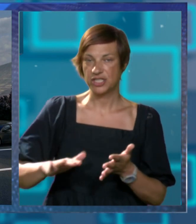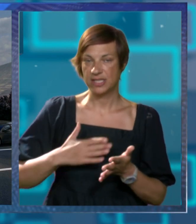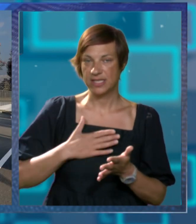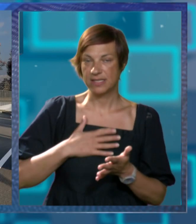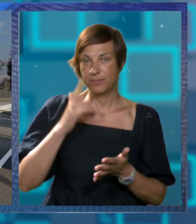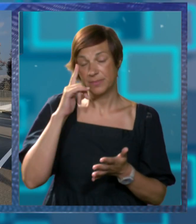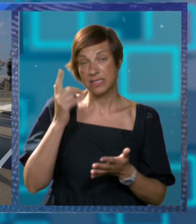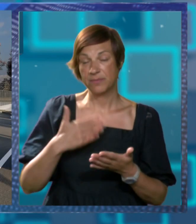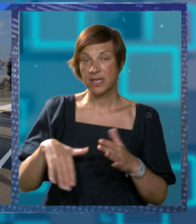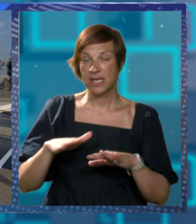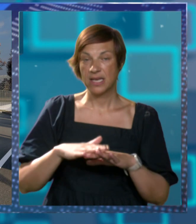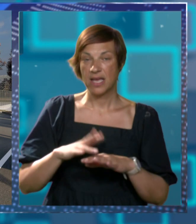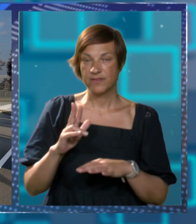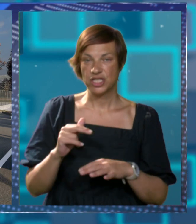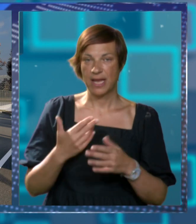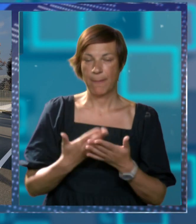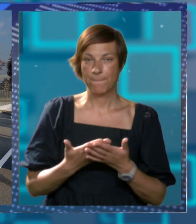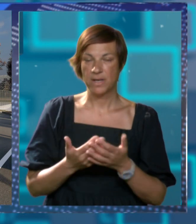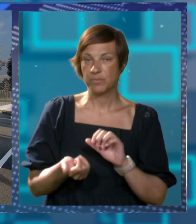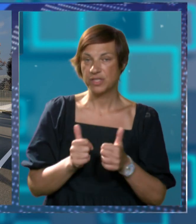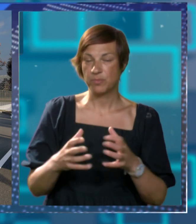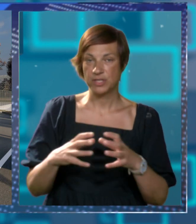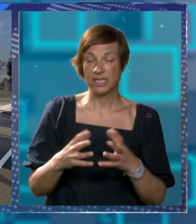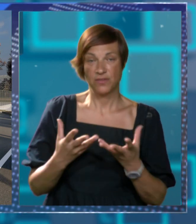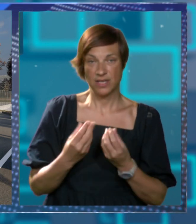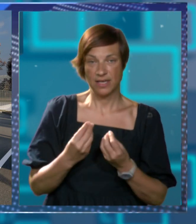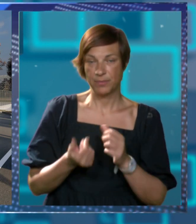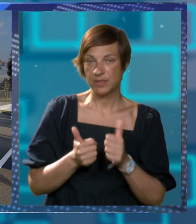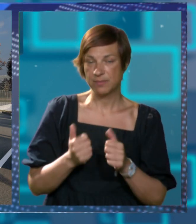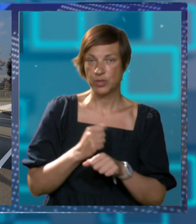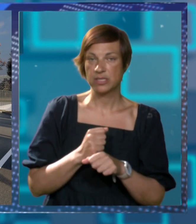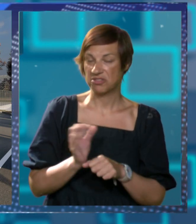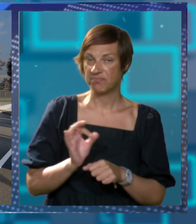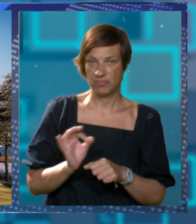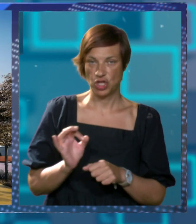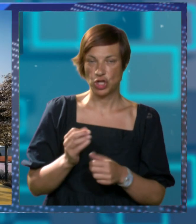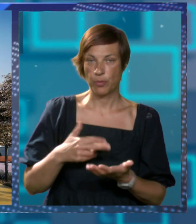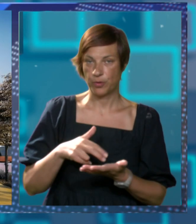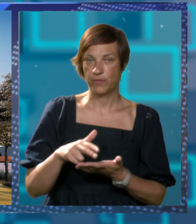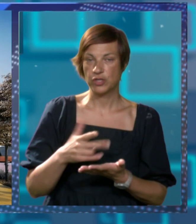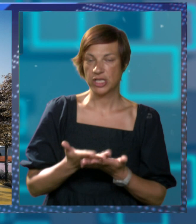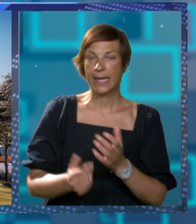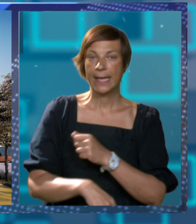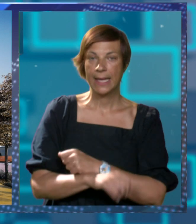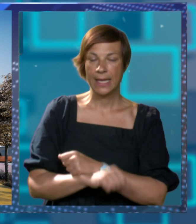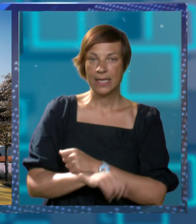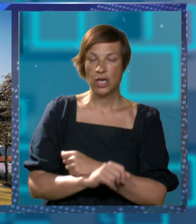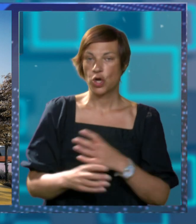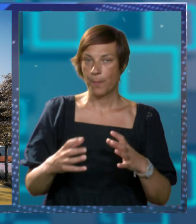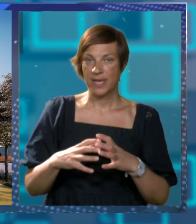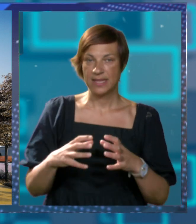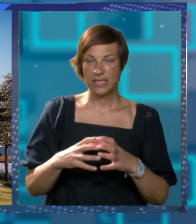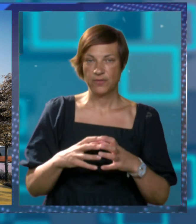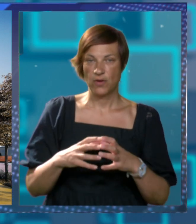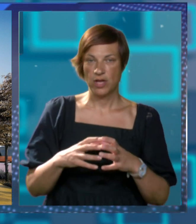mi smo, ja mislim, tu i najpotentnija općina. Dvorana nam je puna i taj sportski dio funkcionira, i ovaj nogometni i